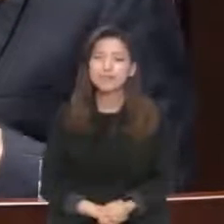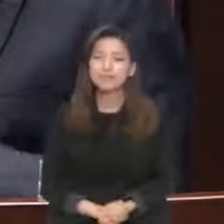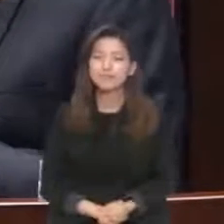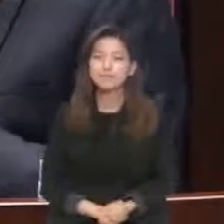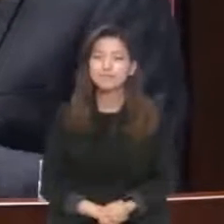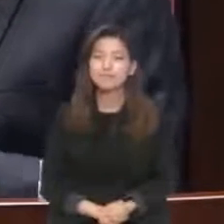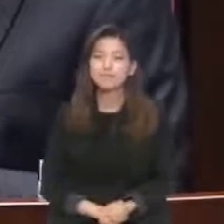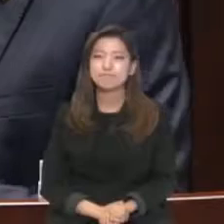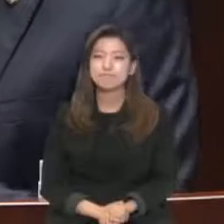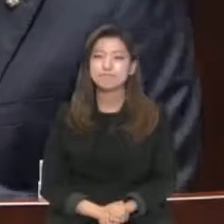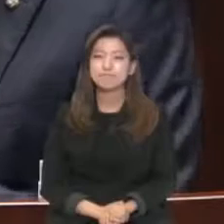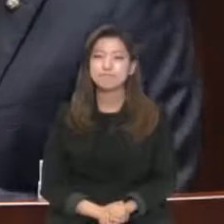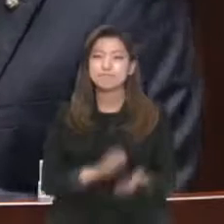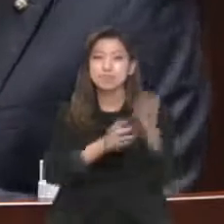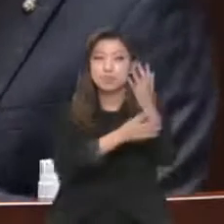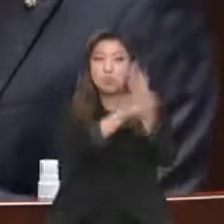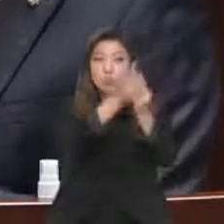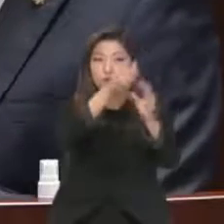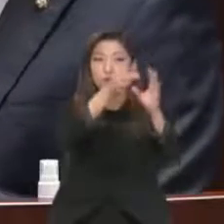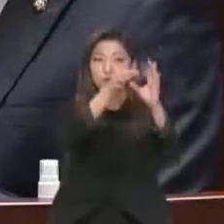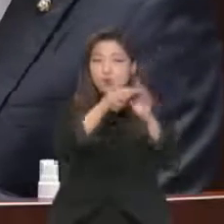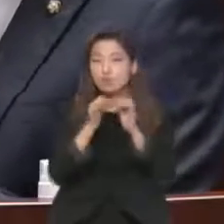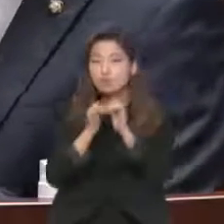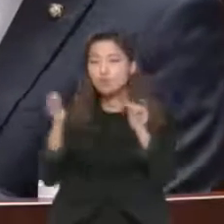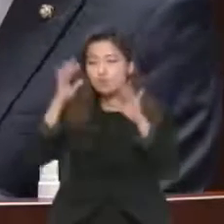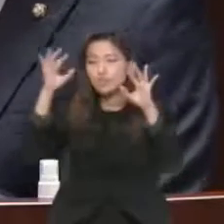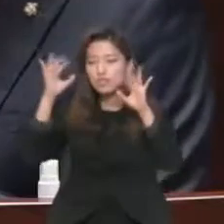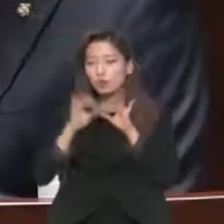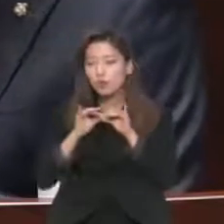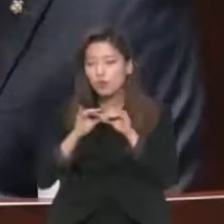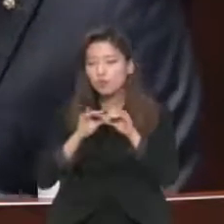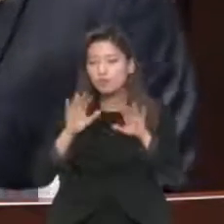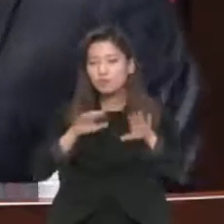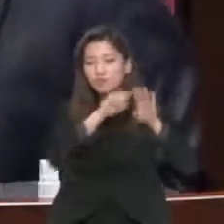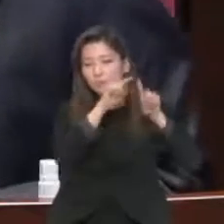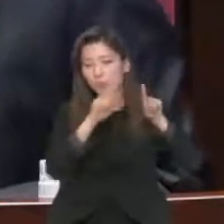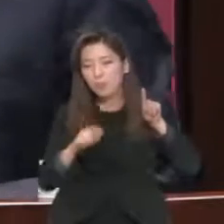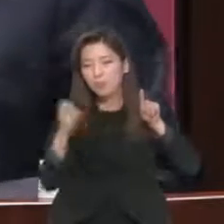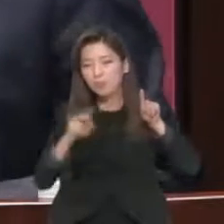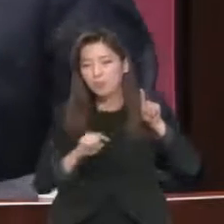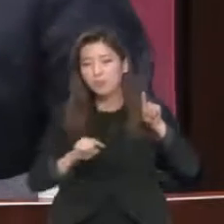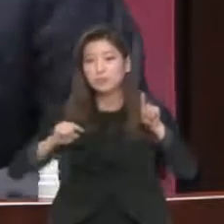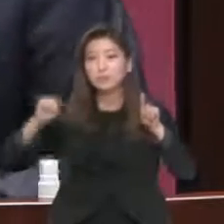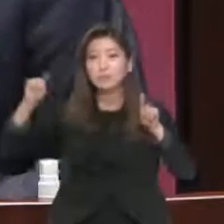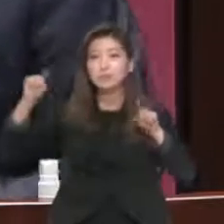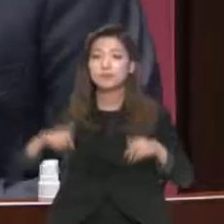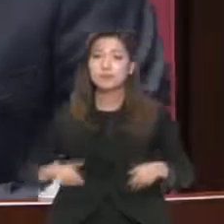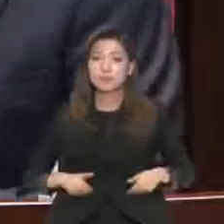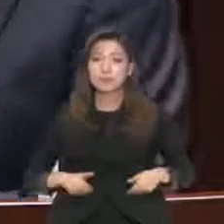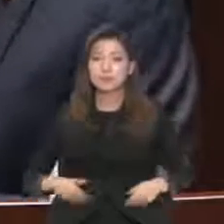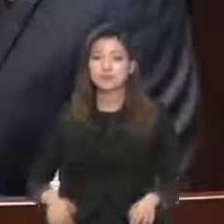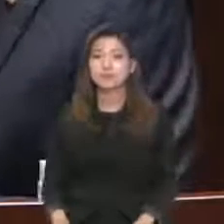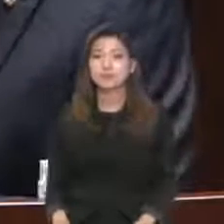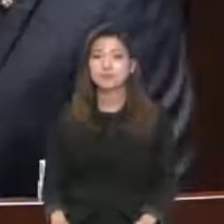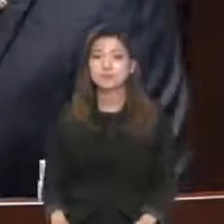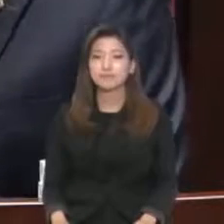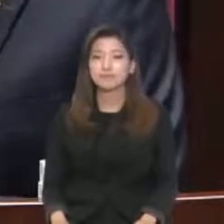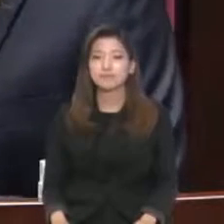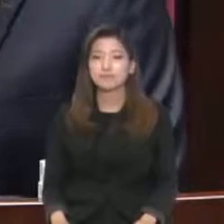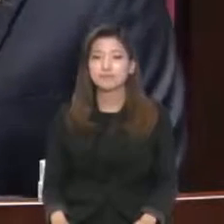때만이 통일에 대한 국민적 공감대가 이 그래프가 올라가지 않겠습니까? 예. 한 가지 더 질문 드리겠습니다.